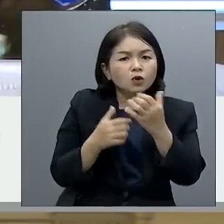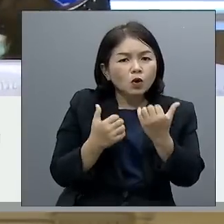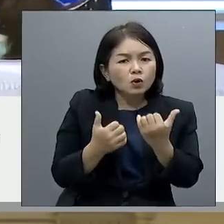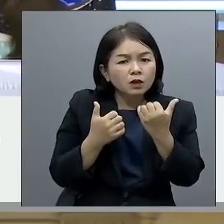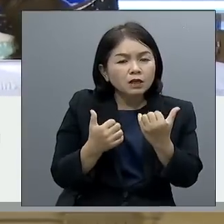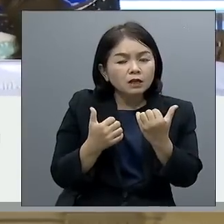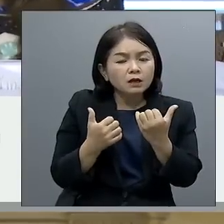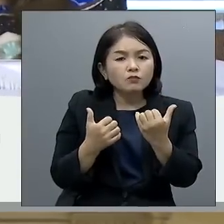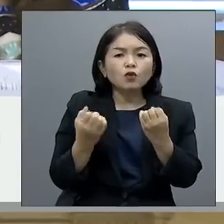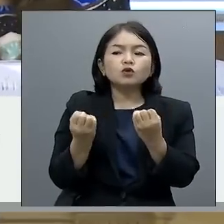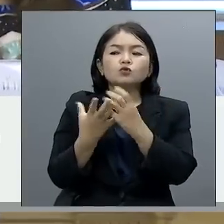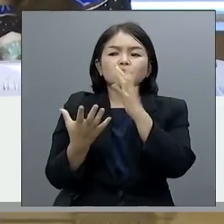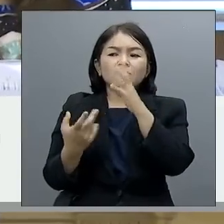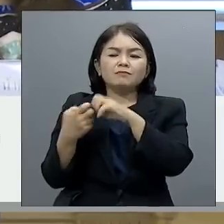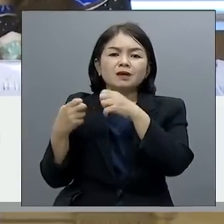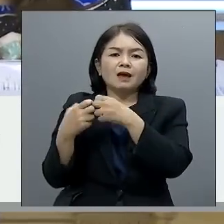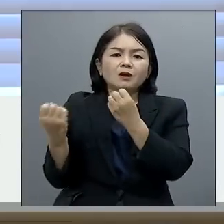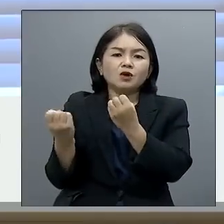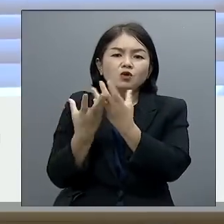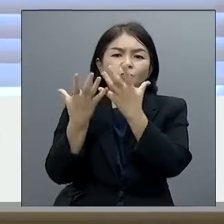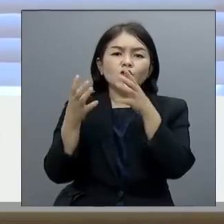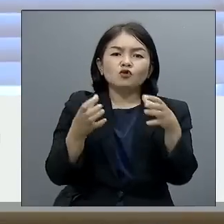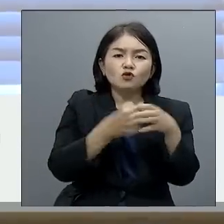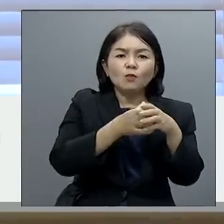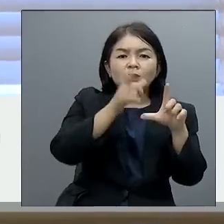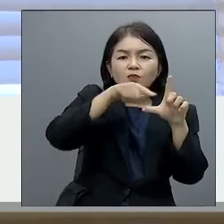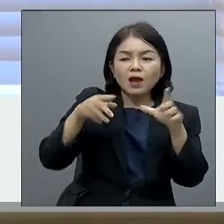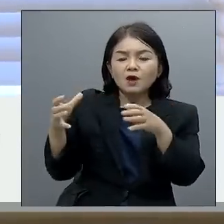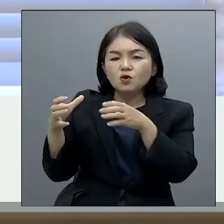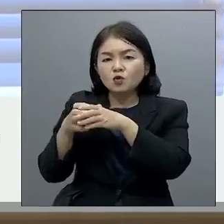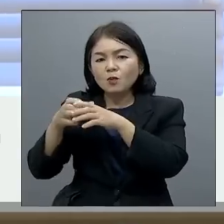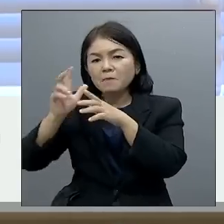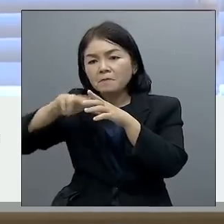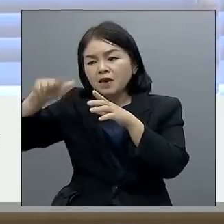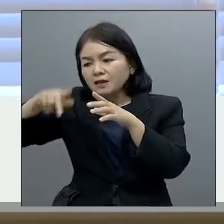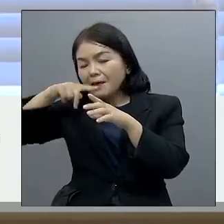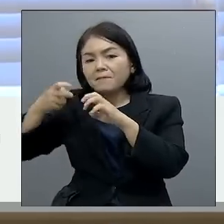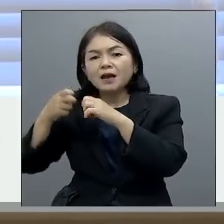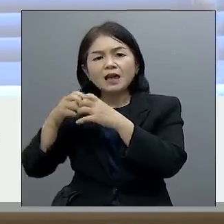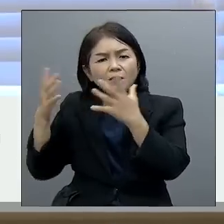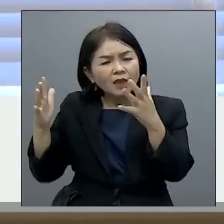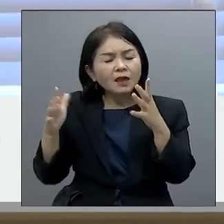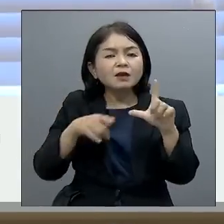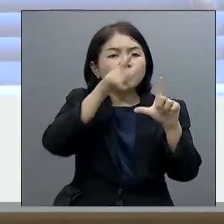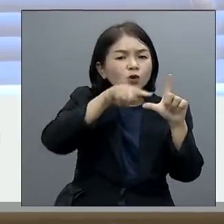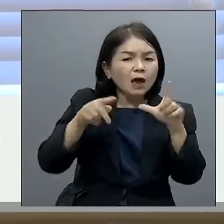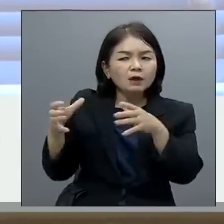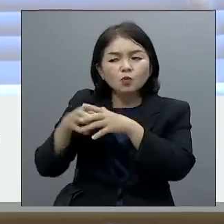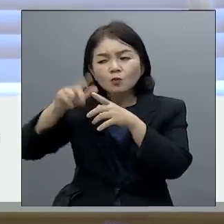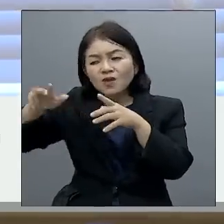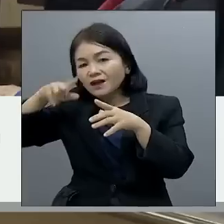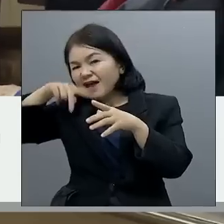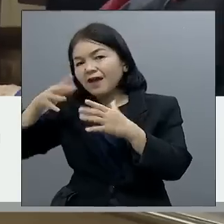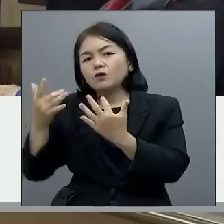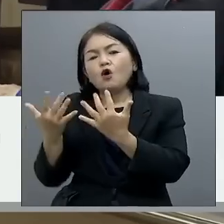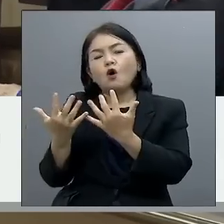เป็นผลที่จะทำให้เกิดปัญหาทางการเมืองกับ 2พรรคการเมืองแต่สุดท้ายตำแหน่งนี้จะเป็นของก้าวไกลหรือเพื่อไทยคงต้องรอความ